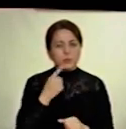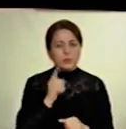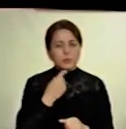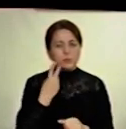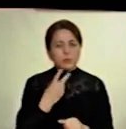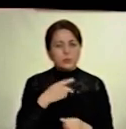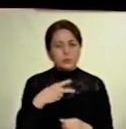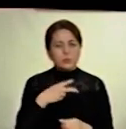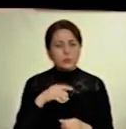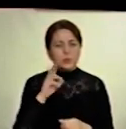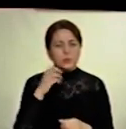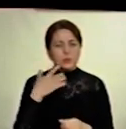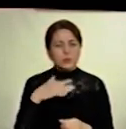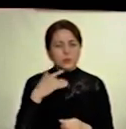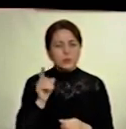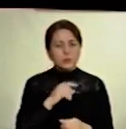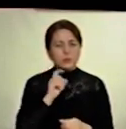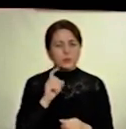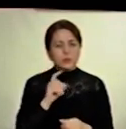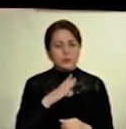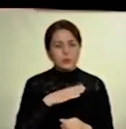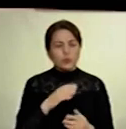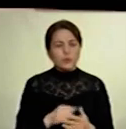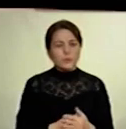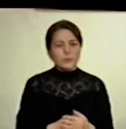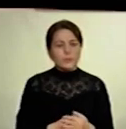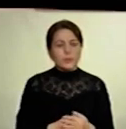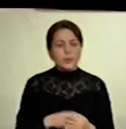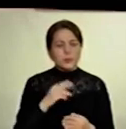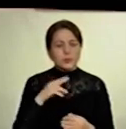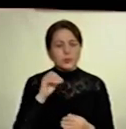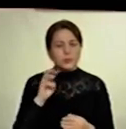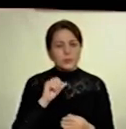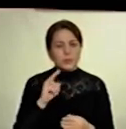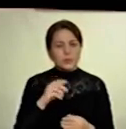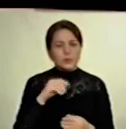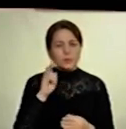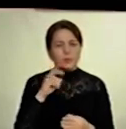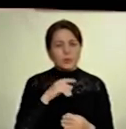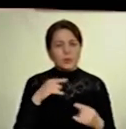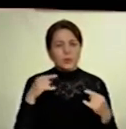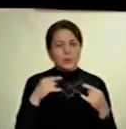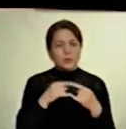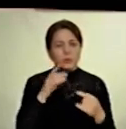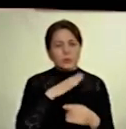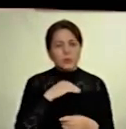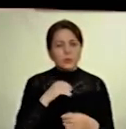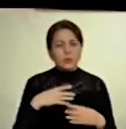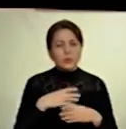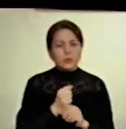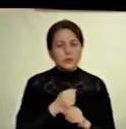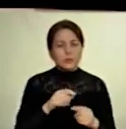2 barobar 250 taqsim x hosil bo'ldi. Demak, B ekrangacha bo'lgan qisqa